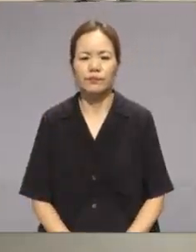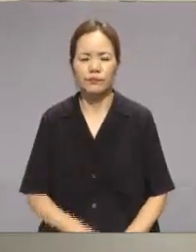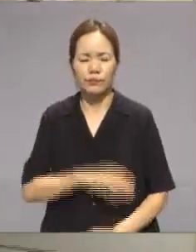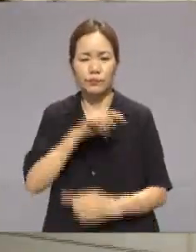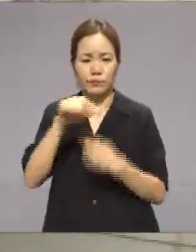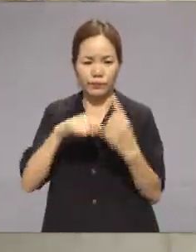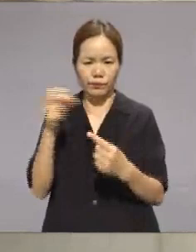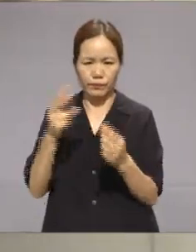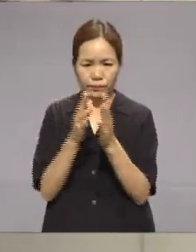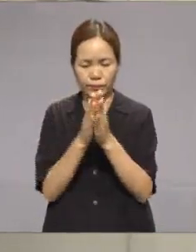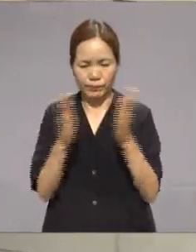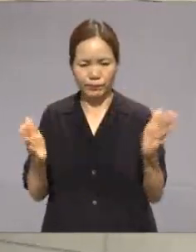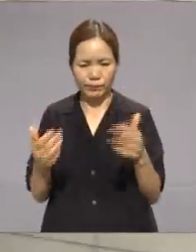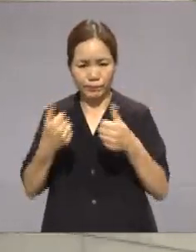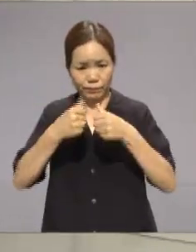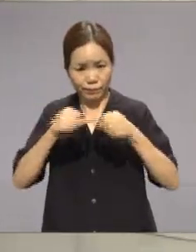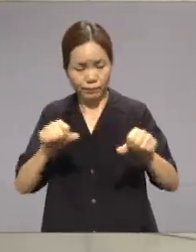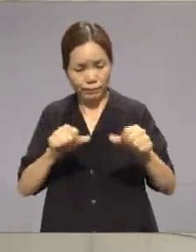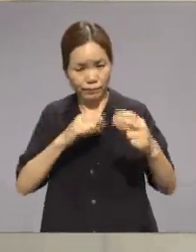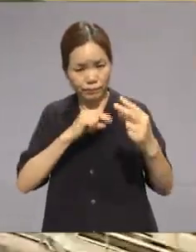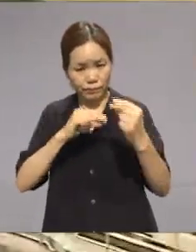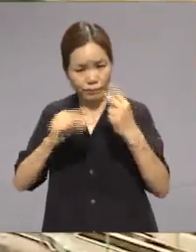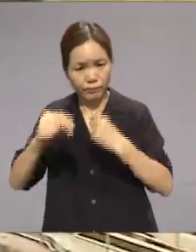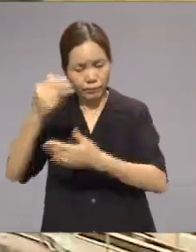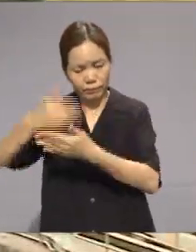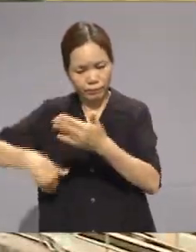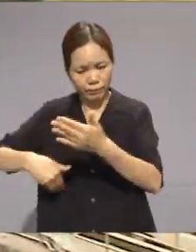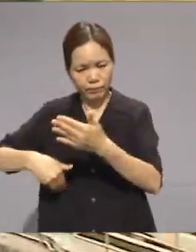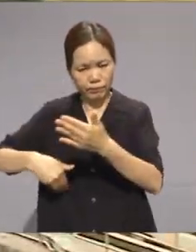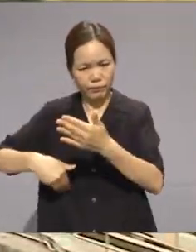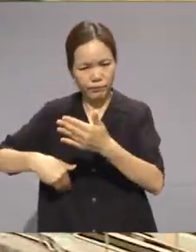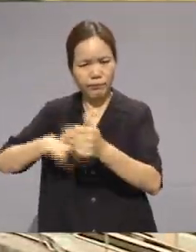운행은 재개됐지만 고장 전동차 등이 제외되면서